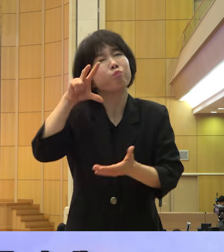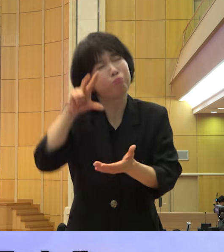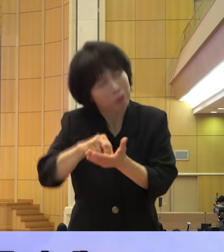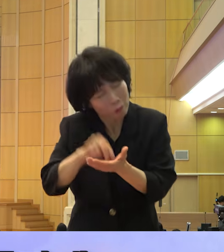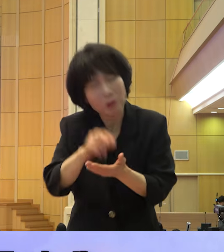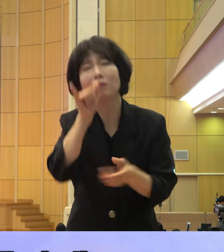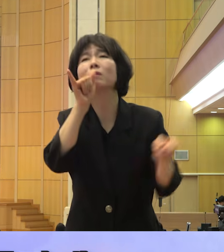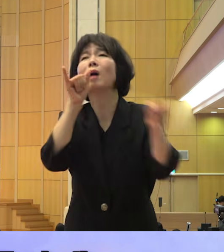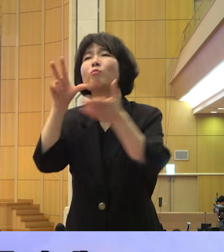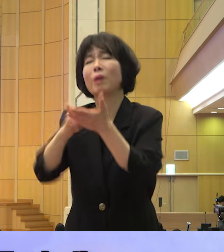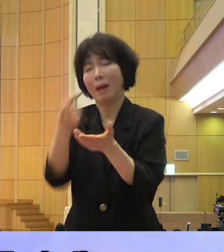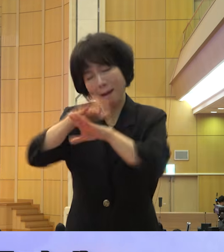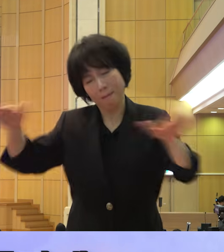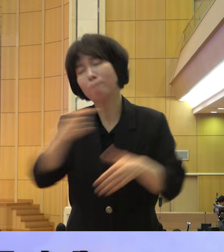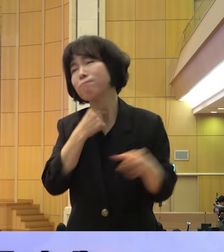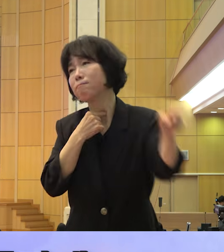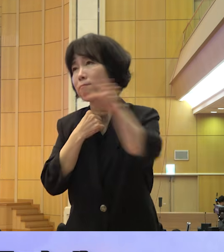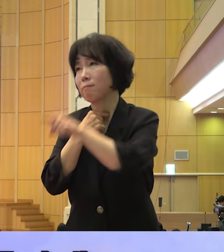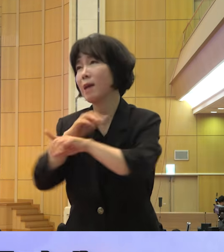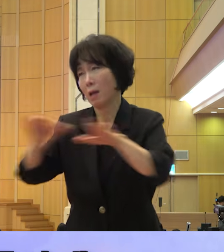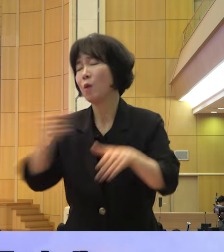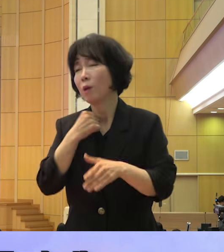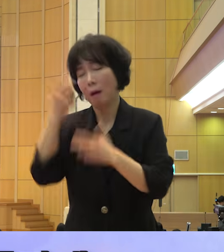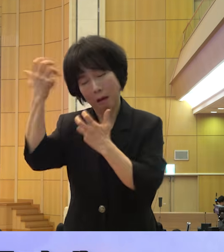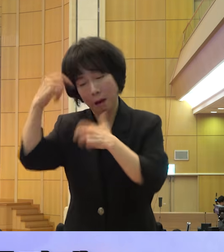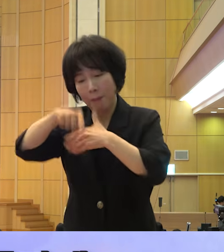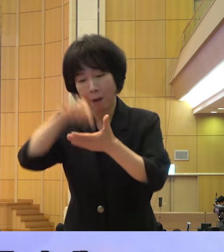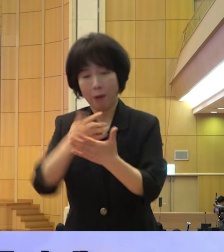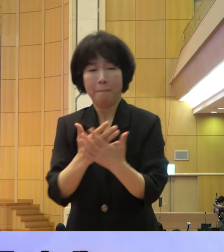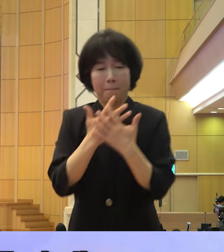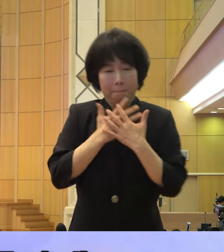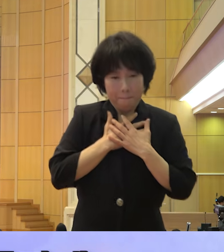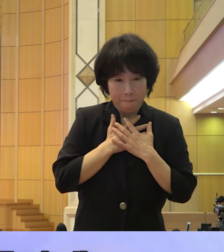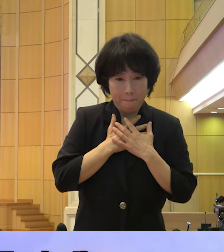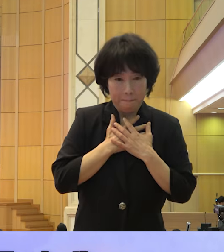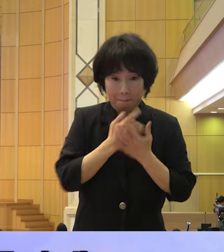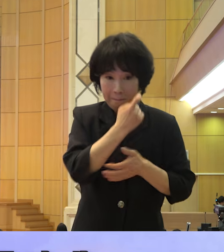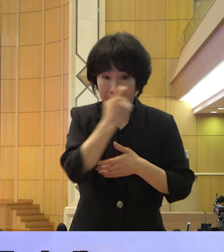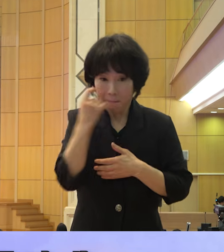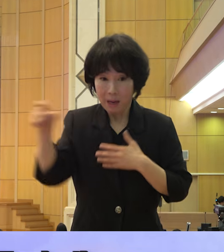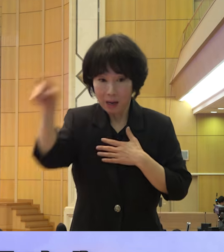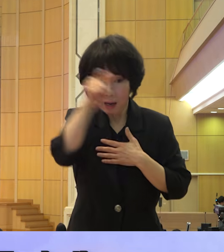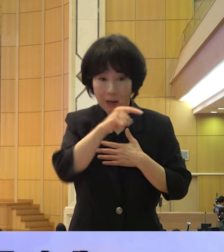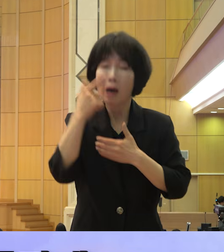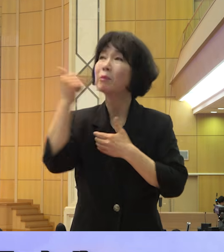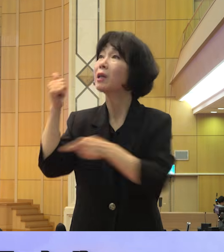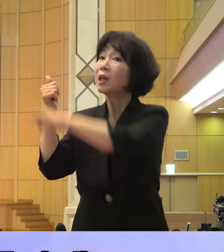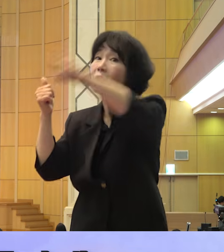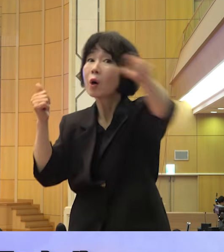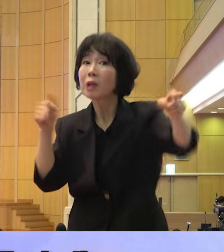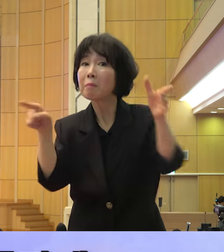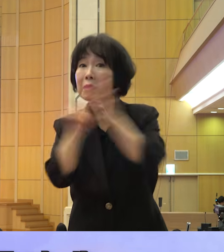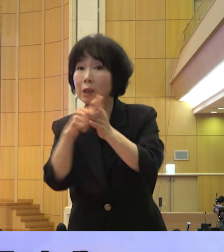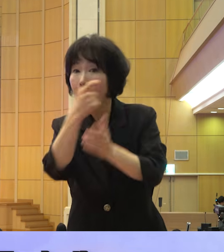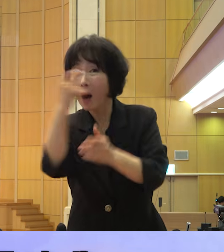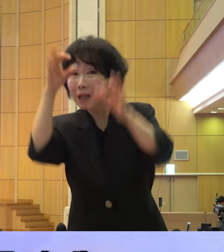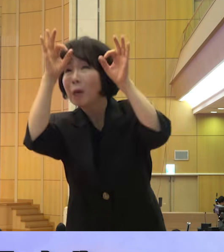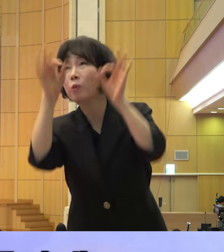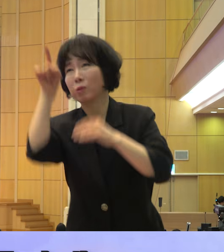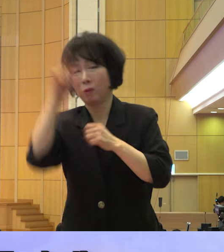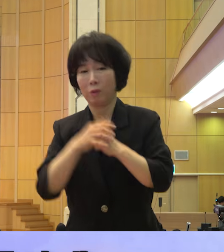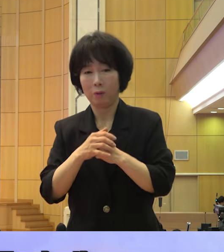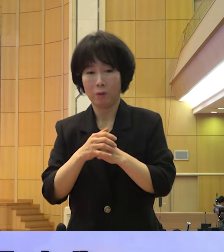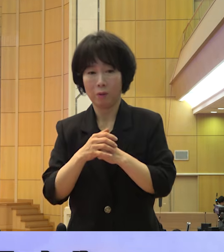것이고 각자 문제 있는 것을 해결받기 위해서 간절한 마음으로 손을 얹어 싸움나이다. 아버지, 저들의 믿음을